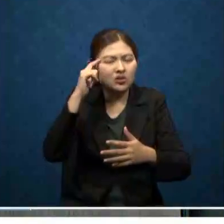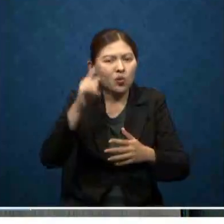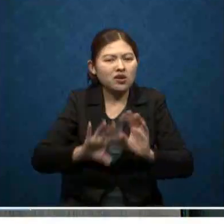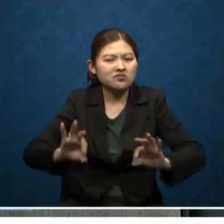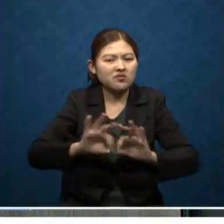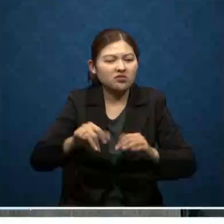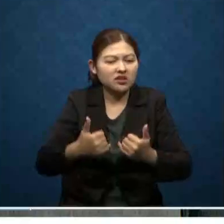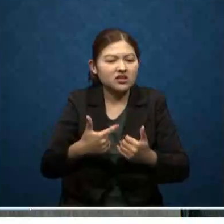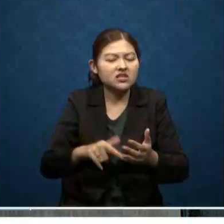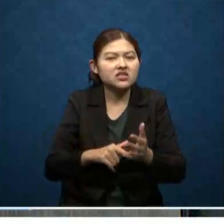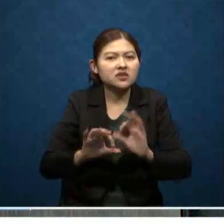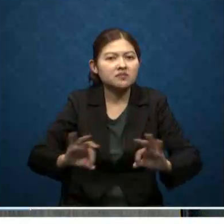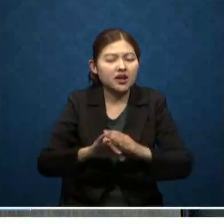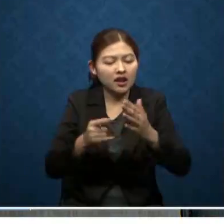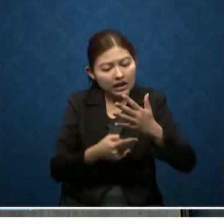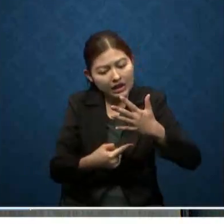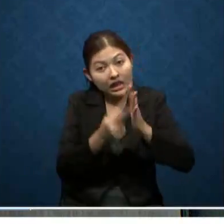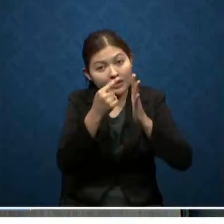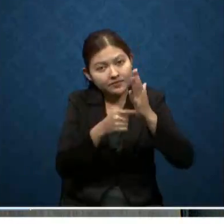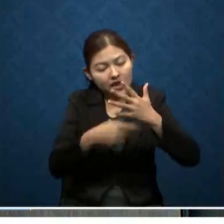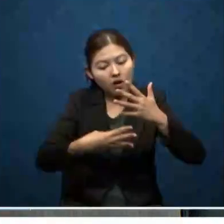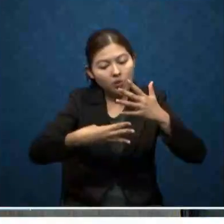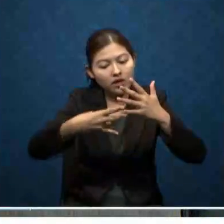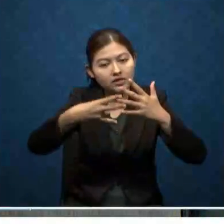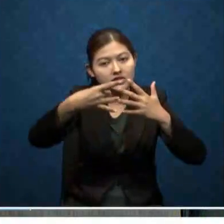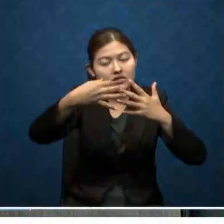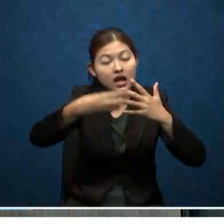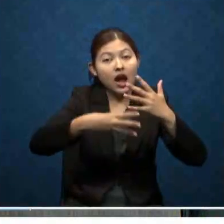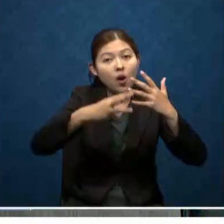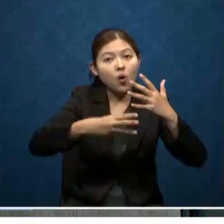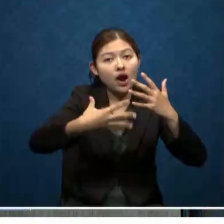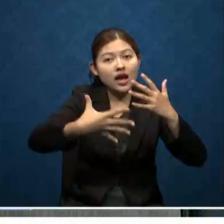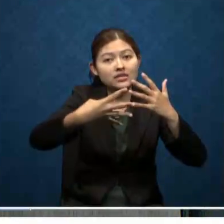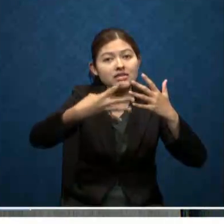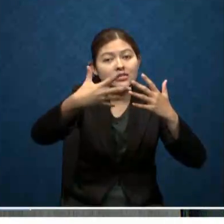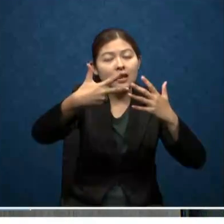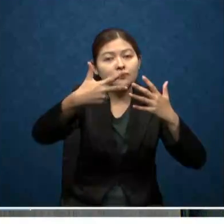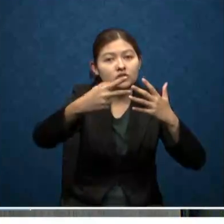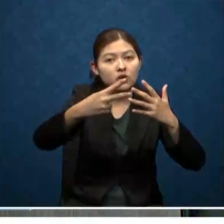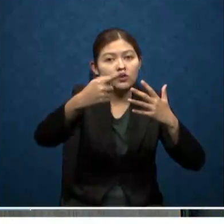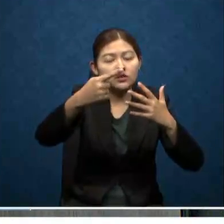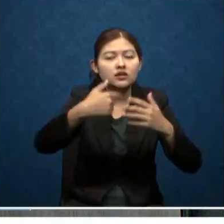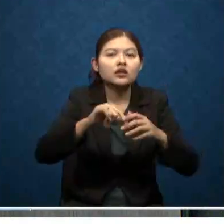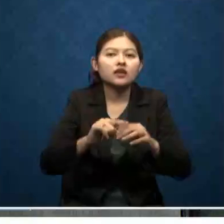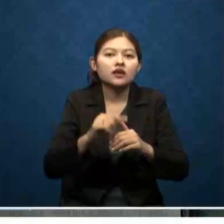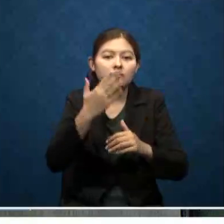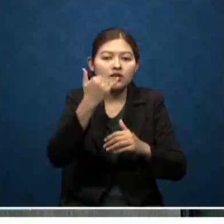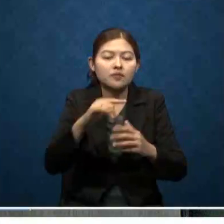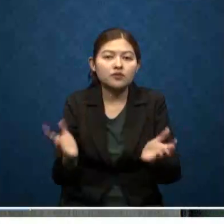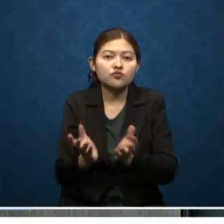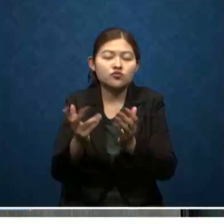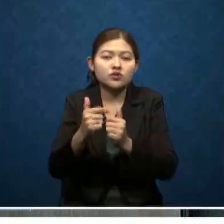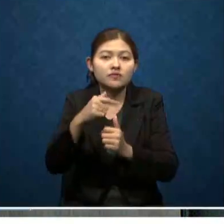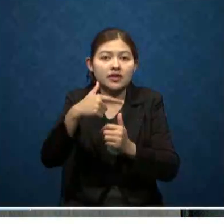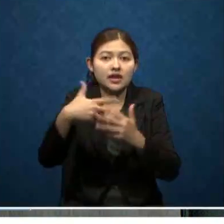ลำดับ 1ด้านลำดับ 6นั้นด้านเทคโนโลยีนั้นน่ะมี 2เรื่องด้วยกันคือการส่งเสริมยานยนต์ไฟฟ้าในประเทศไทยแล้วก็